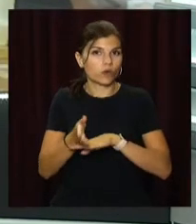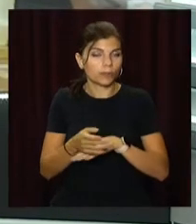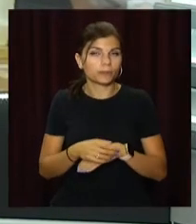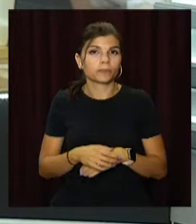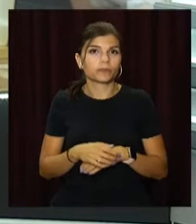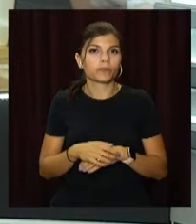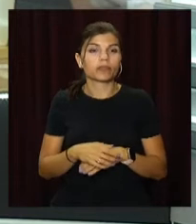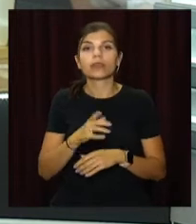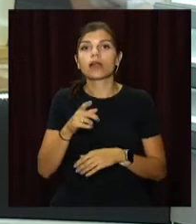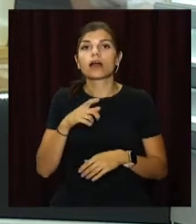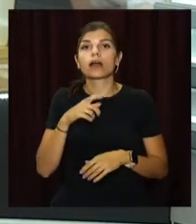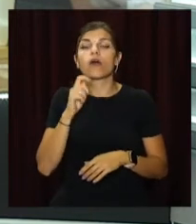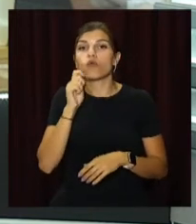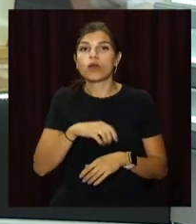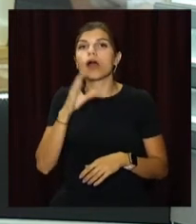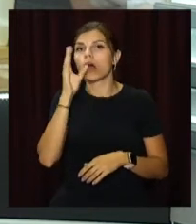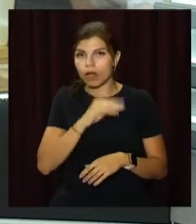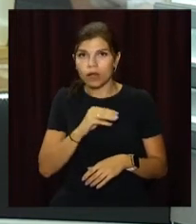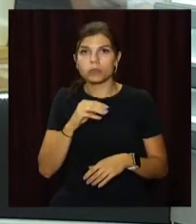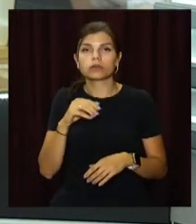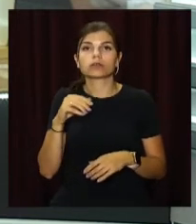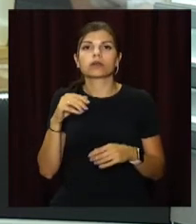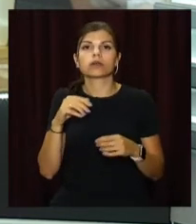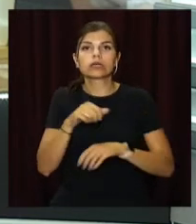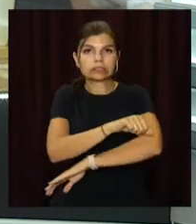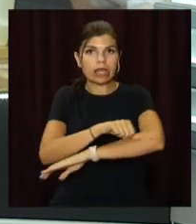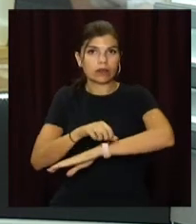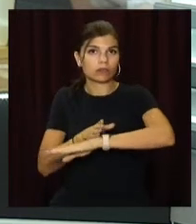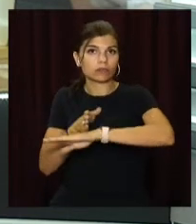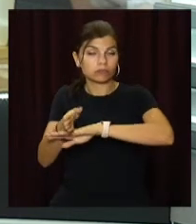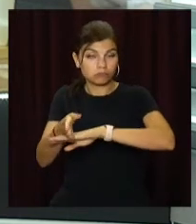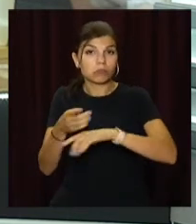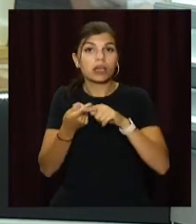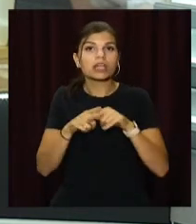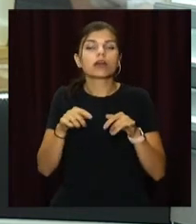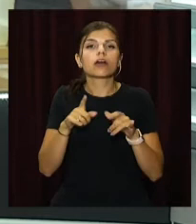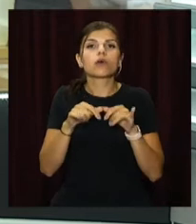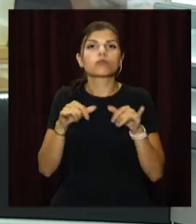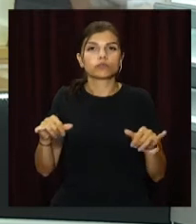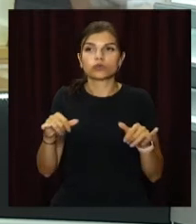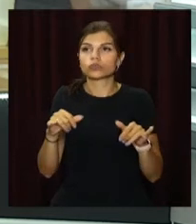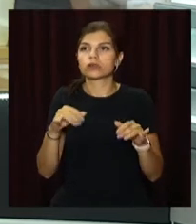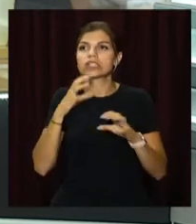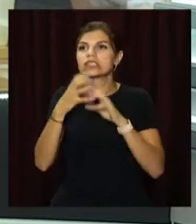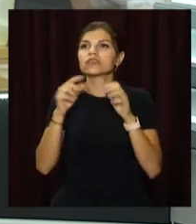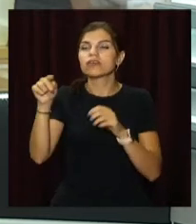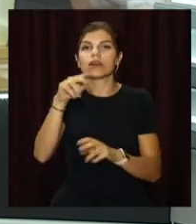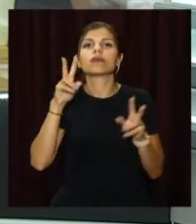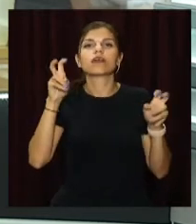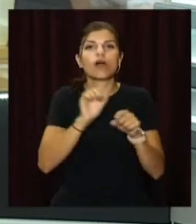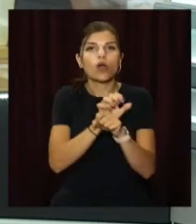Самоізоляції бути. В Україні можуть посилити контроль при перетині державного кордону. Це пов'язано з поширенням в окремих країнах світу штаму